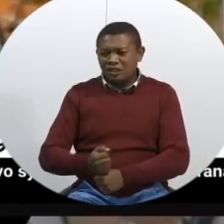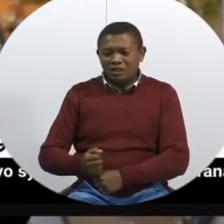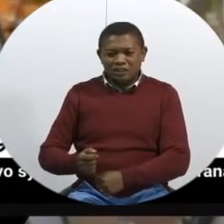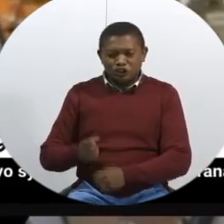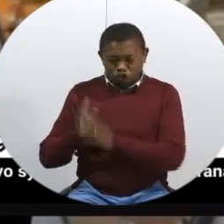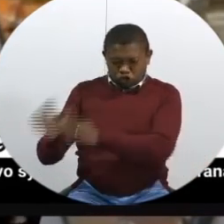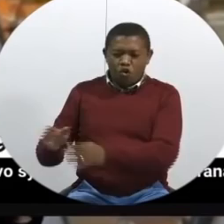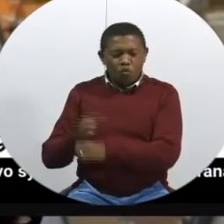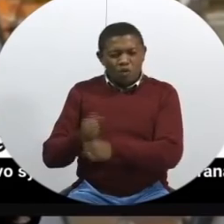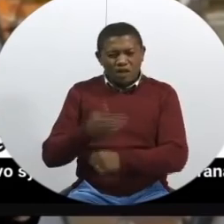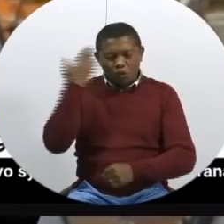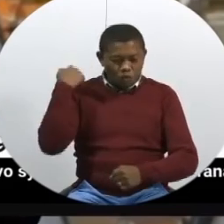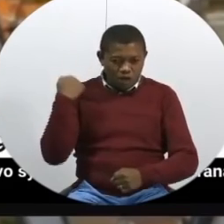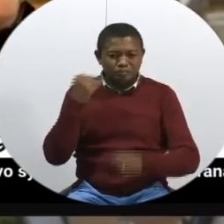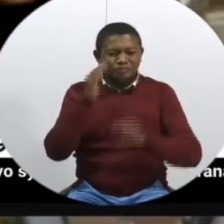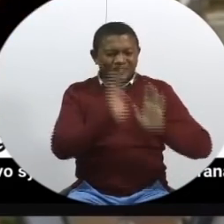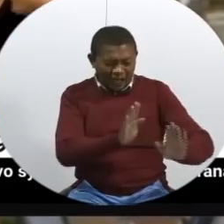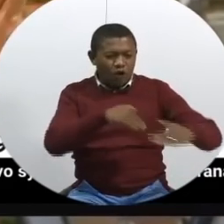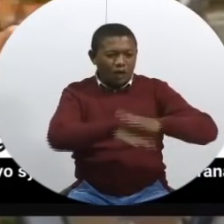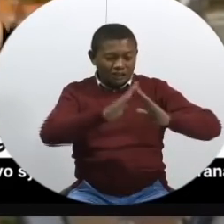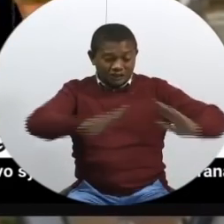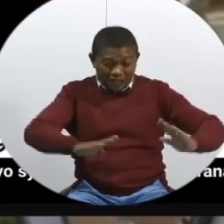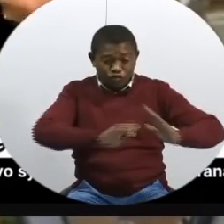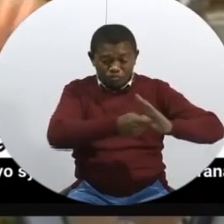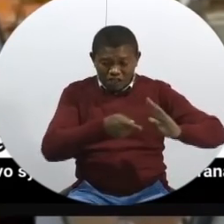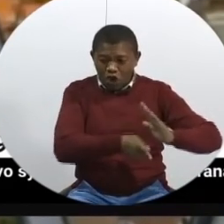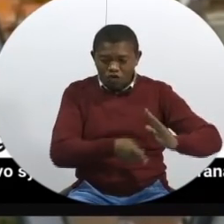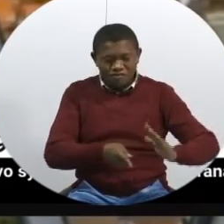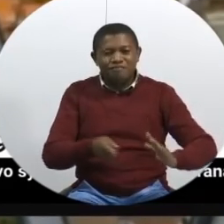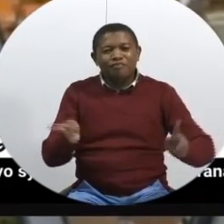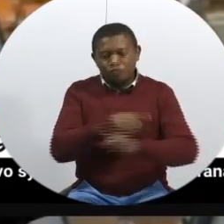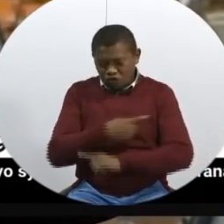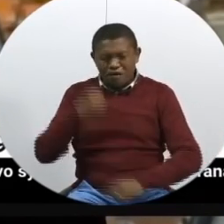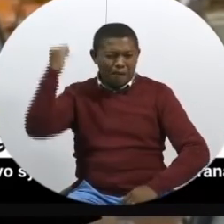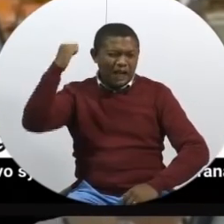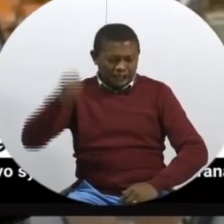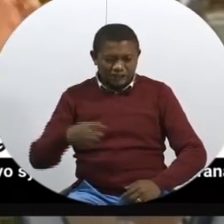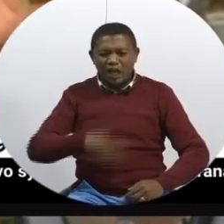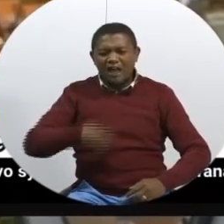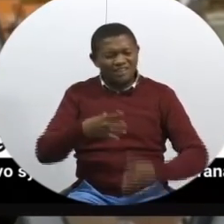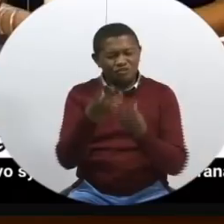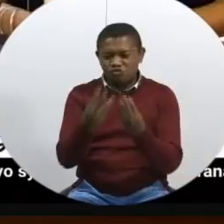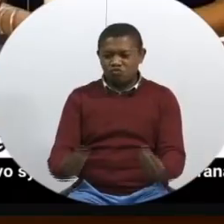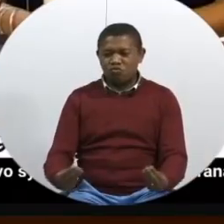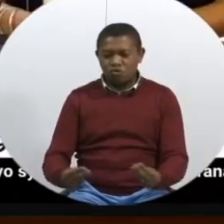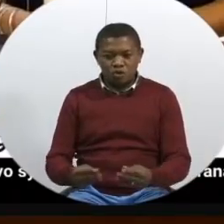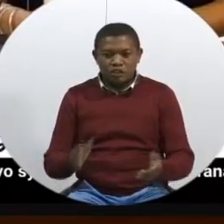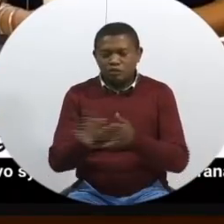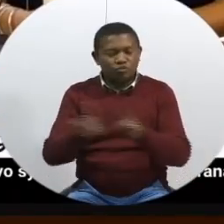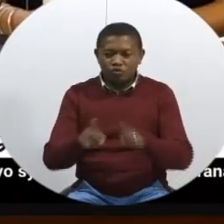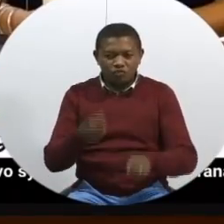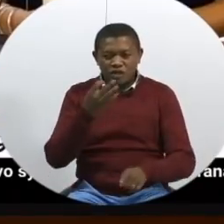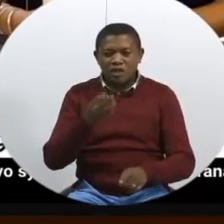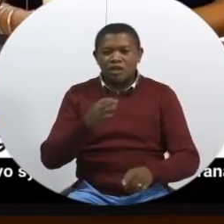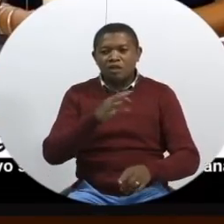rehetra fa ho voafehy antsika io an ary tsy ohatra ny firenena hafatsika izay hoe tena nandringana ny